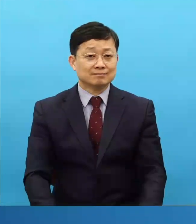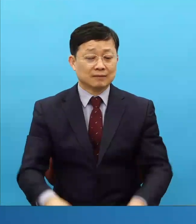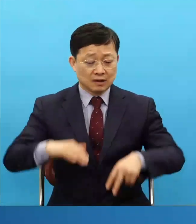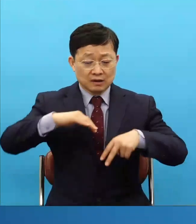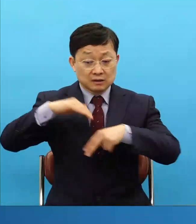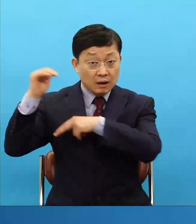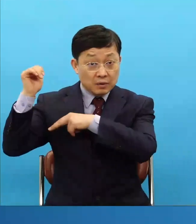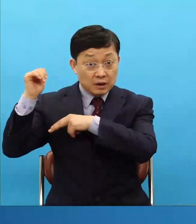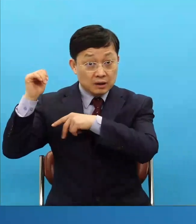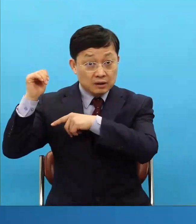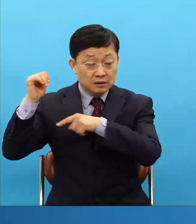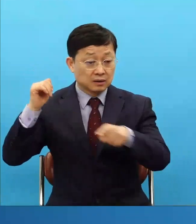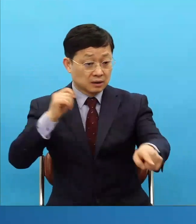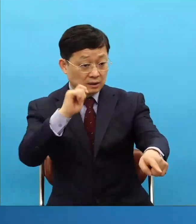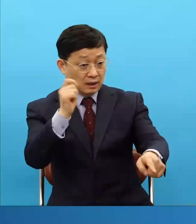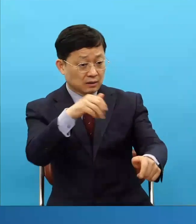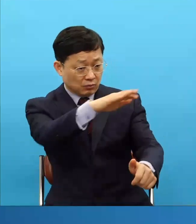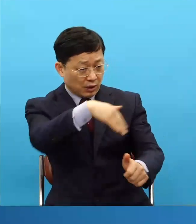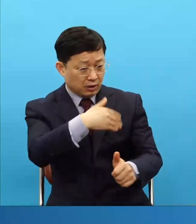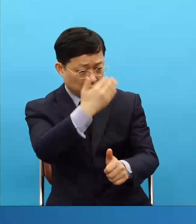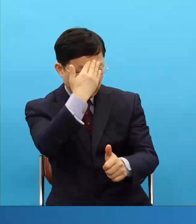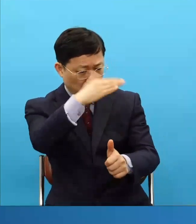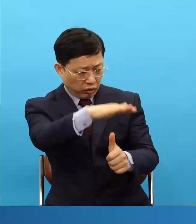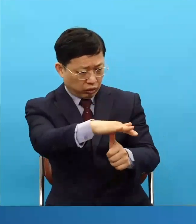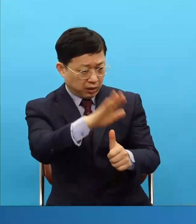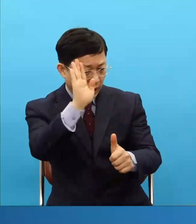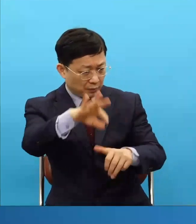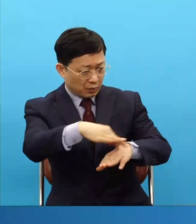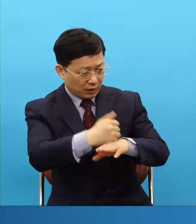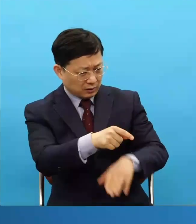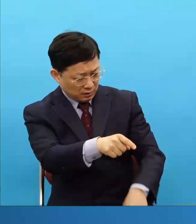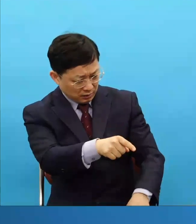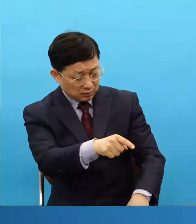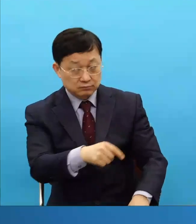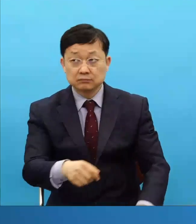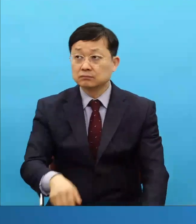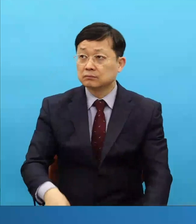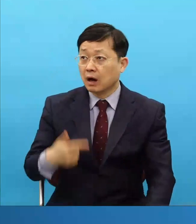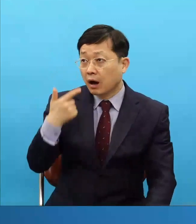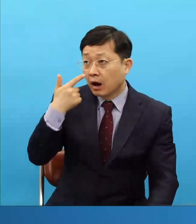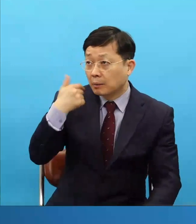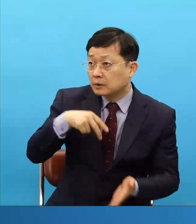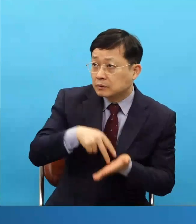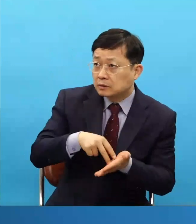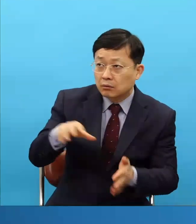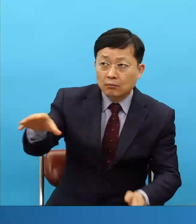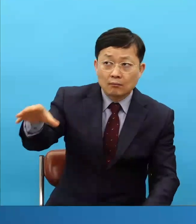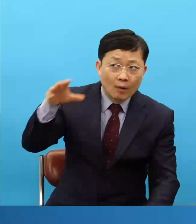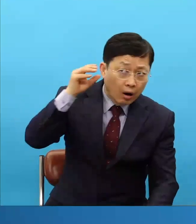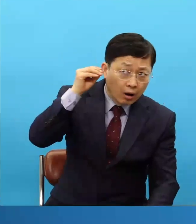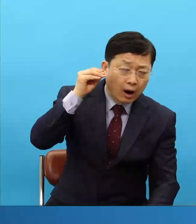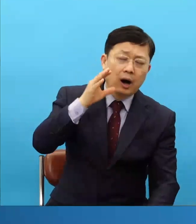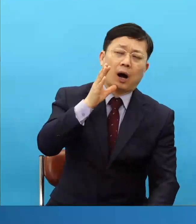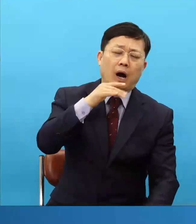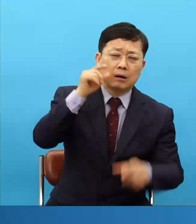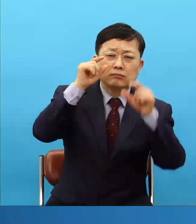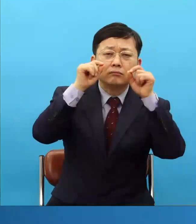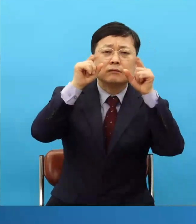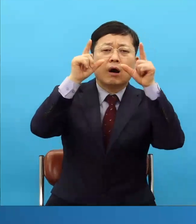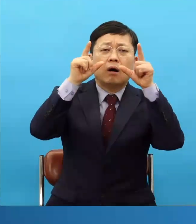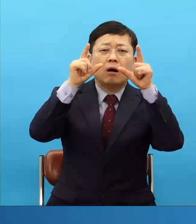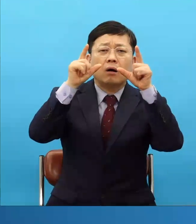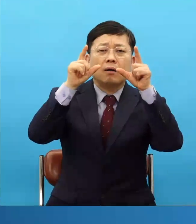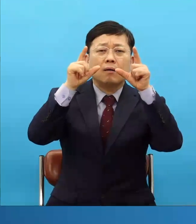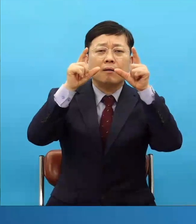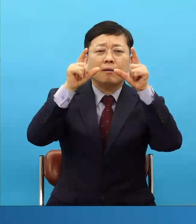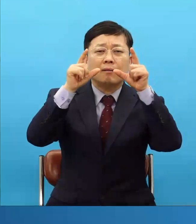되어야 되는가를 깨닫기만 했는데 역사를. Then listen to Samuel's words. He just realized why David needed to be the future king and the works arose. 어디까지 갑니까?